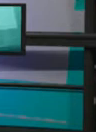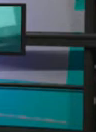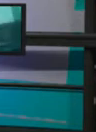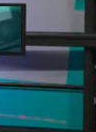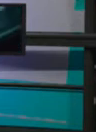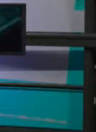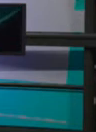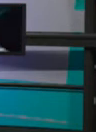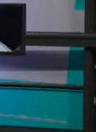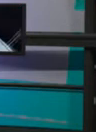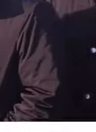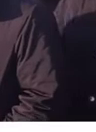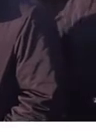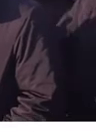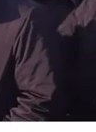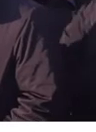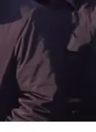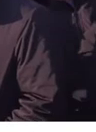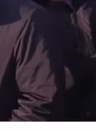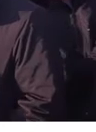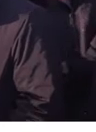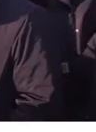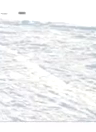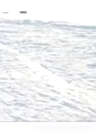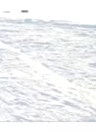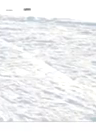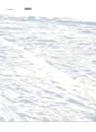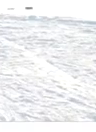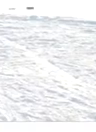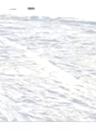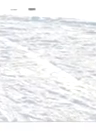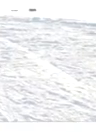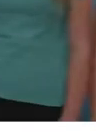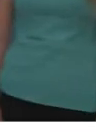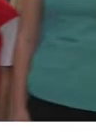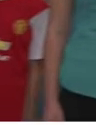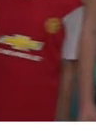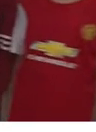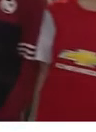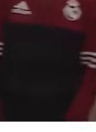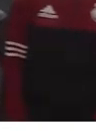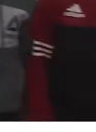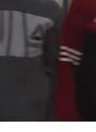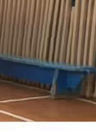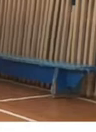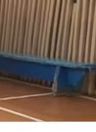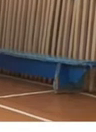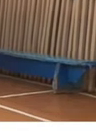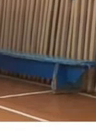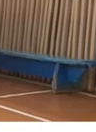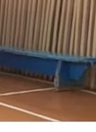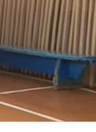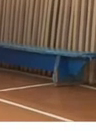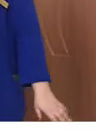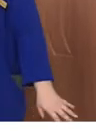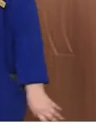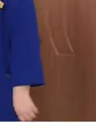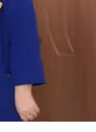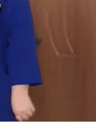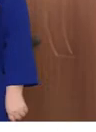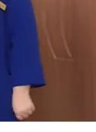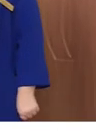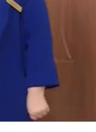ақпараттар тыңдатпасы. Облыс басшысы Ермек Маржықпаев Зеренді, Сандықтау аудандарына жұмыс сапарымен барып, бірқатар әлеуметтік